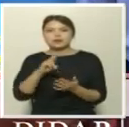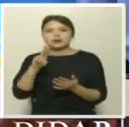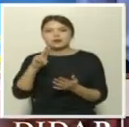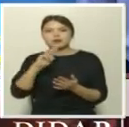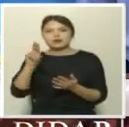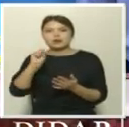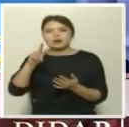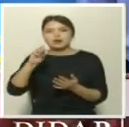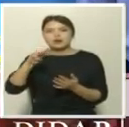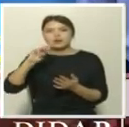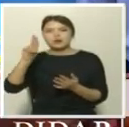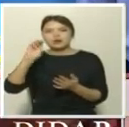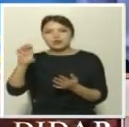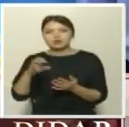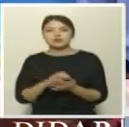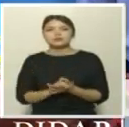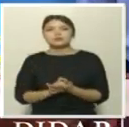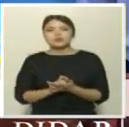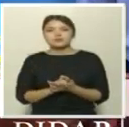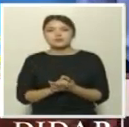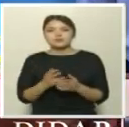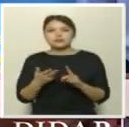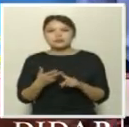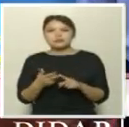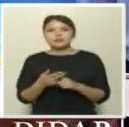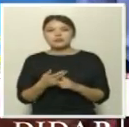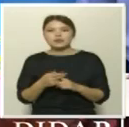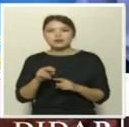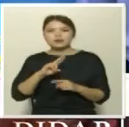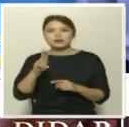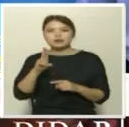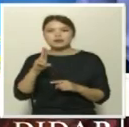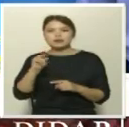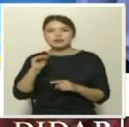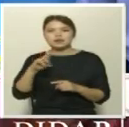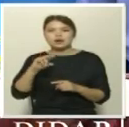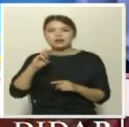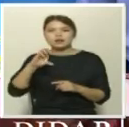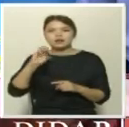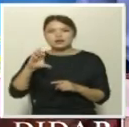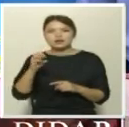Ахтау-Каламкас, а также на 0-м и 22-м километре трассы Кияте-Тушкудок временно